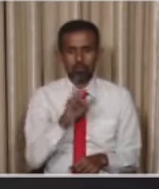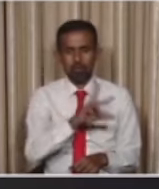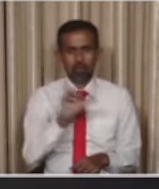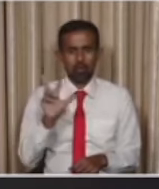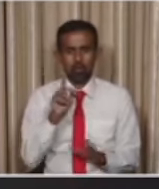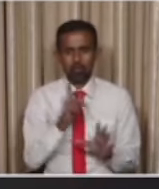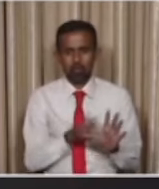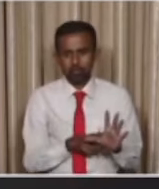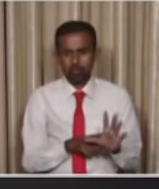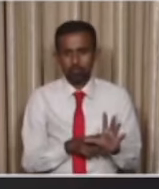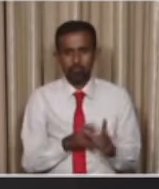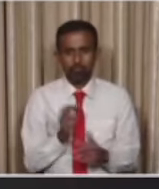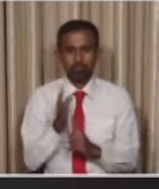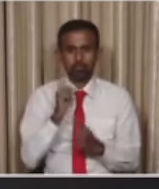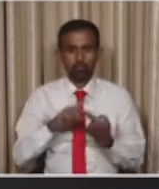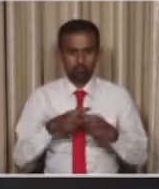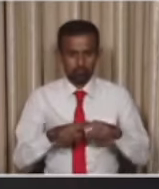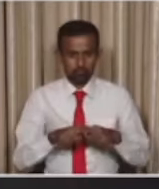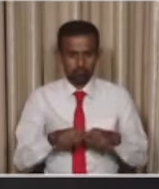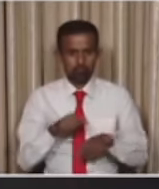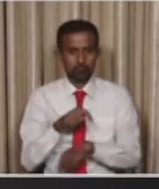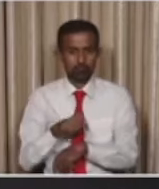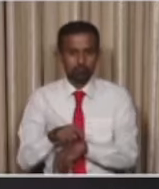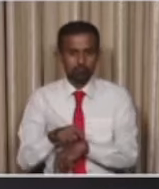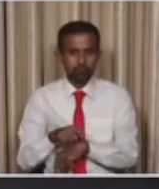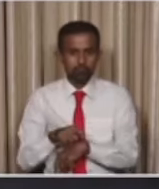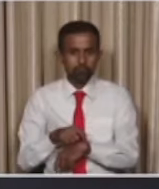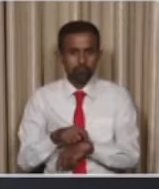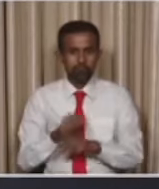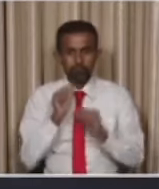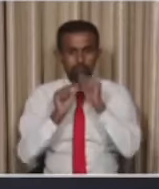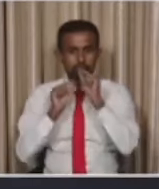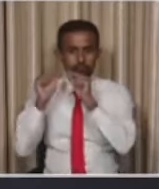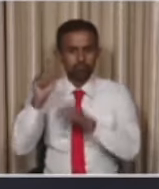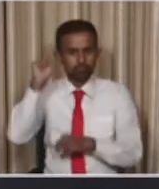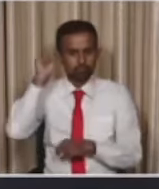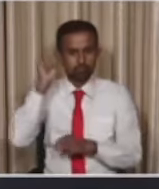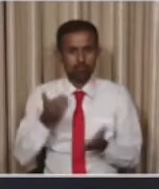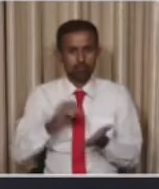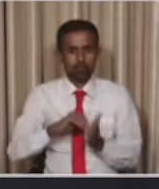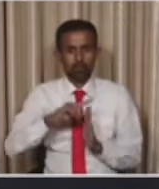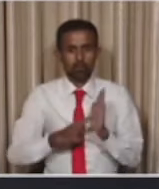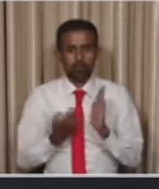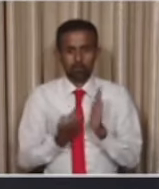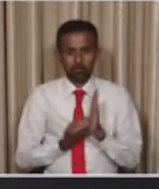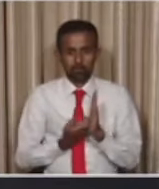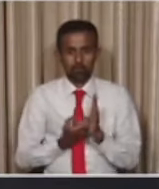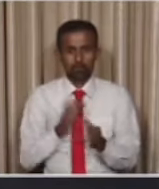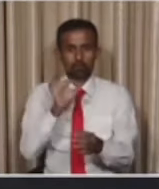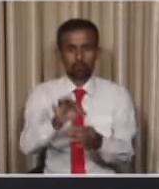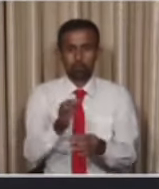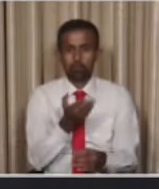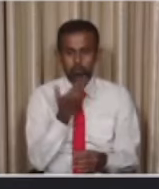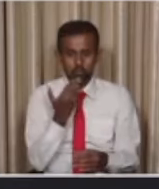1988 ජනාධිපති මැතිවරණයේදී කතකතාවක් තිබ්බ ඒ කාලේ නැවතරක් ජයජවර්ධන මැතිතුමා ඉදිරිපත් කරන්න පුළුවන්